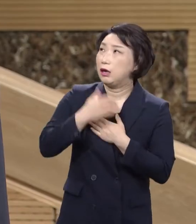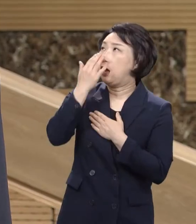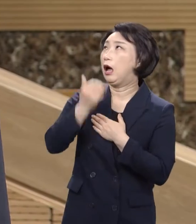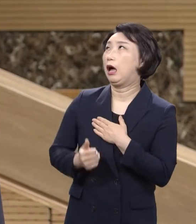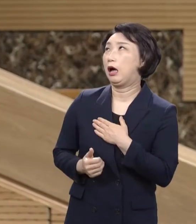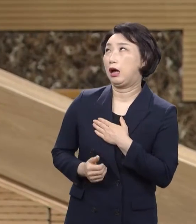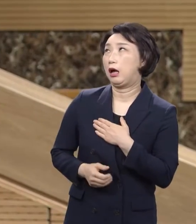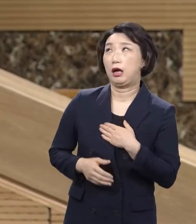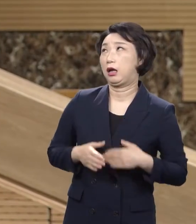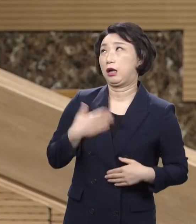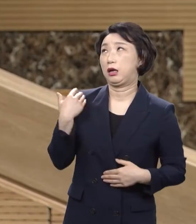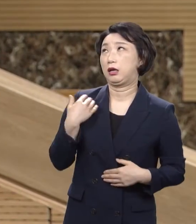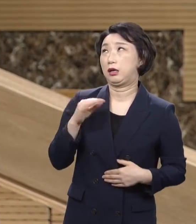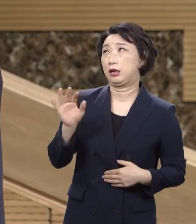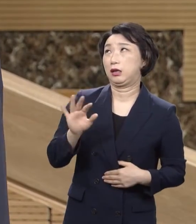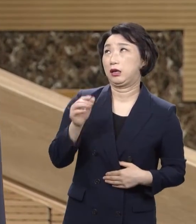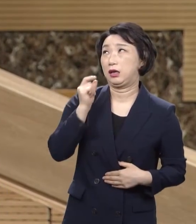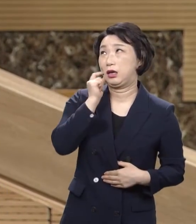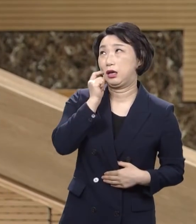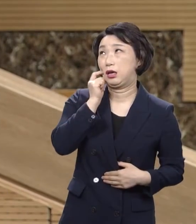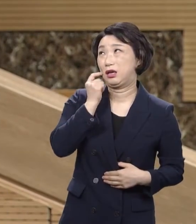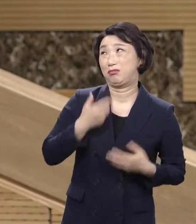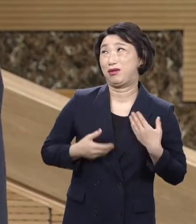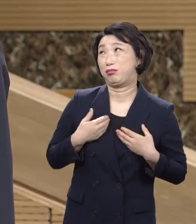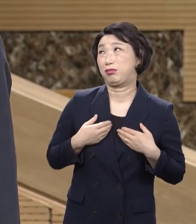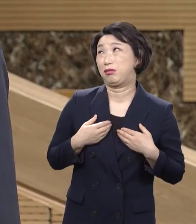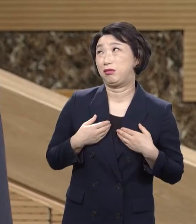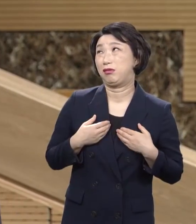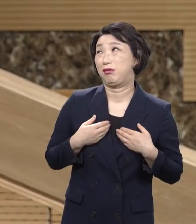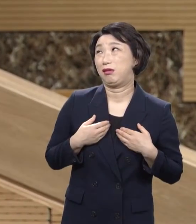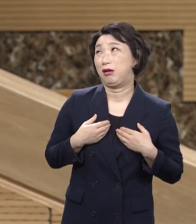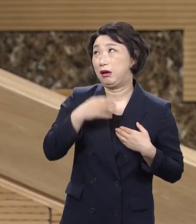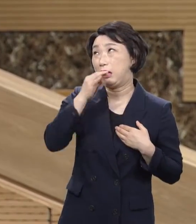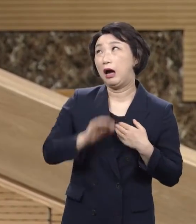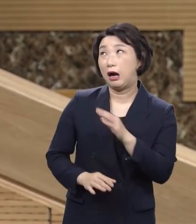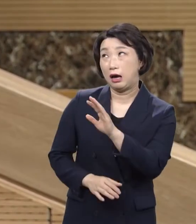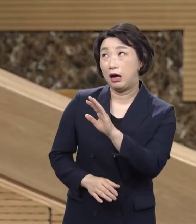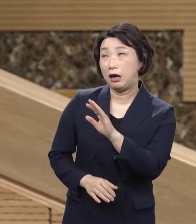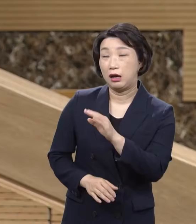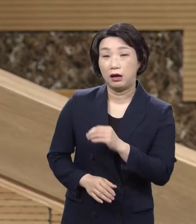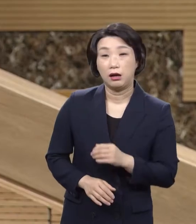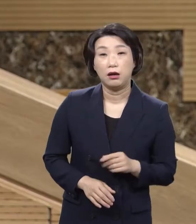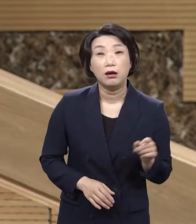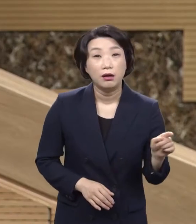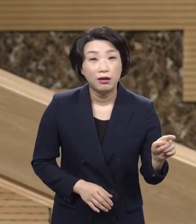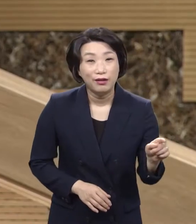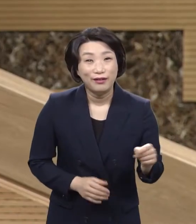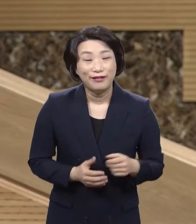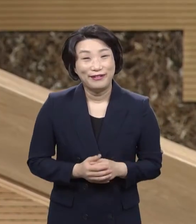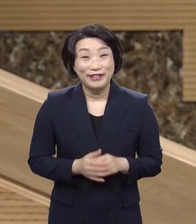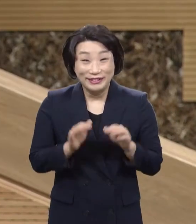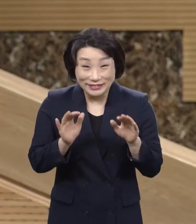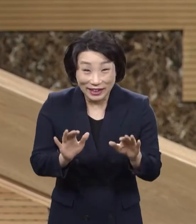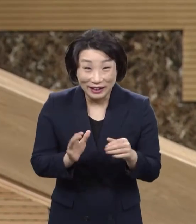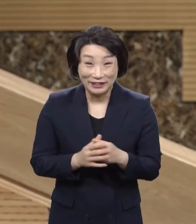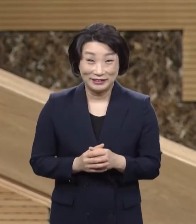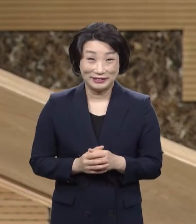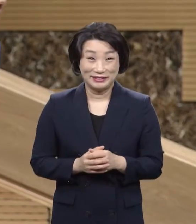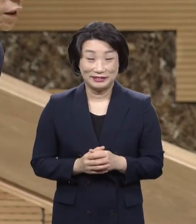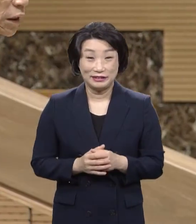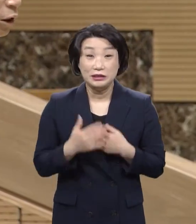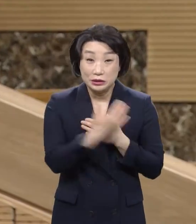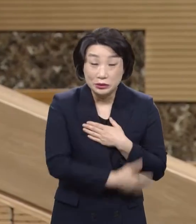실증난다, 못하겠다, 바쁘다, 힘들다. 응? 자,